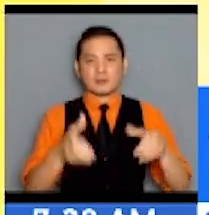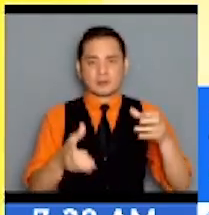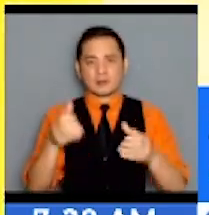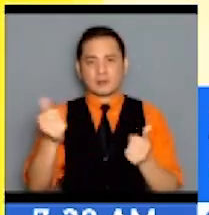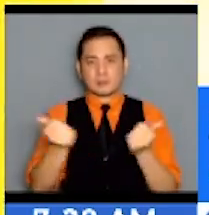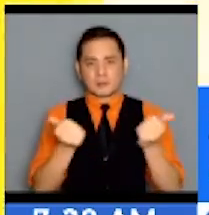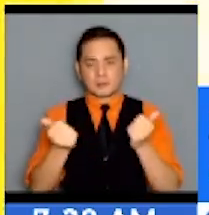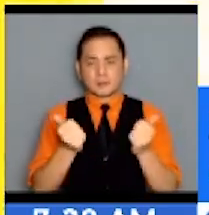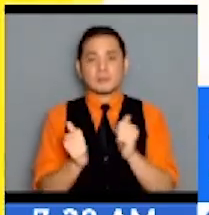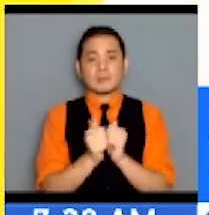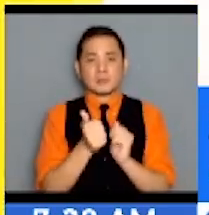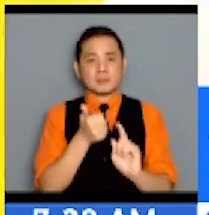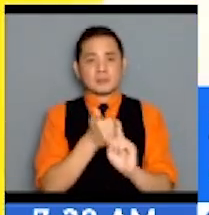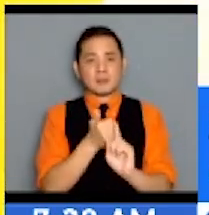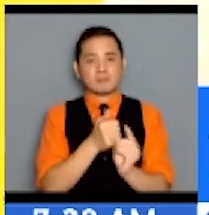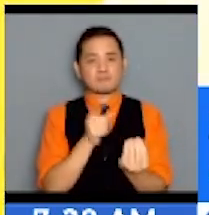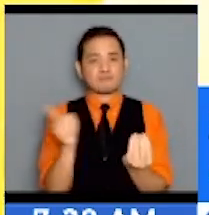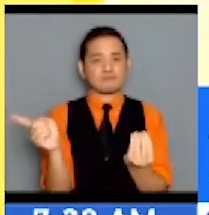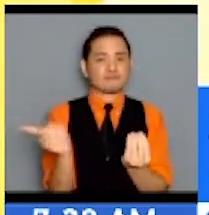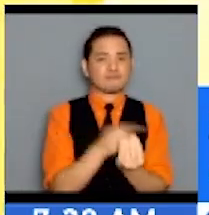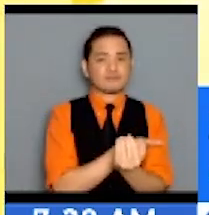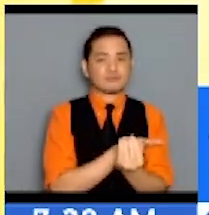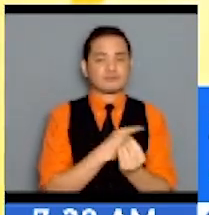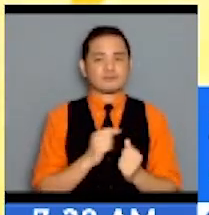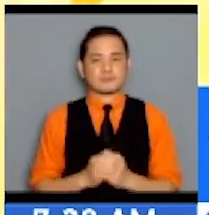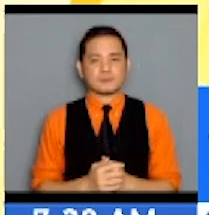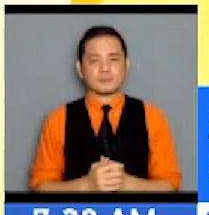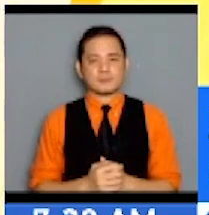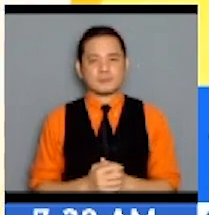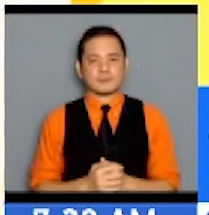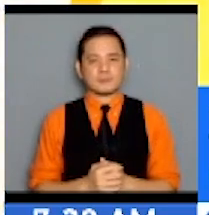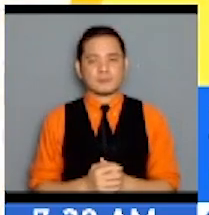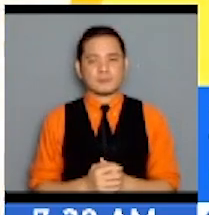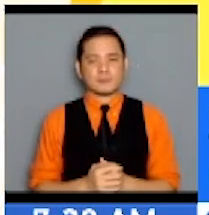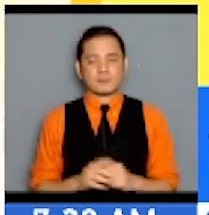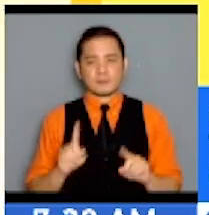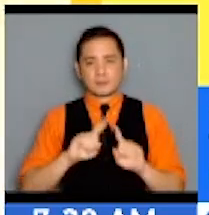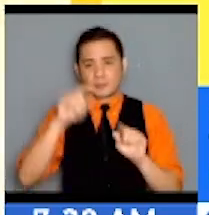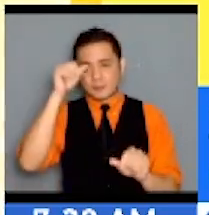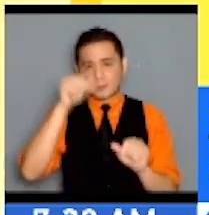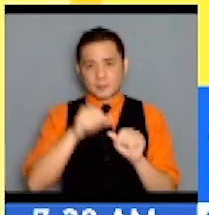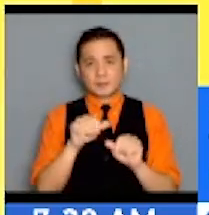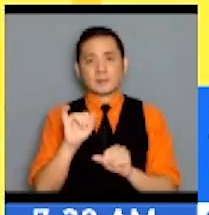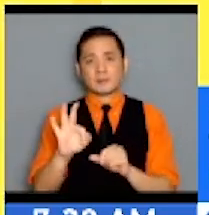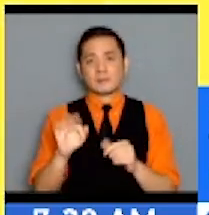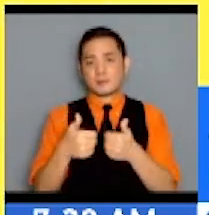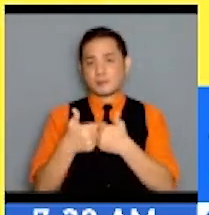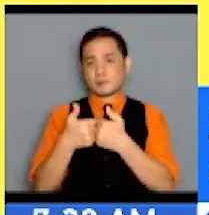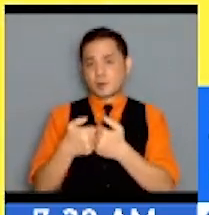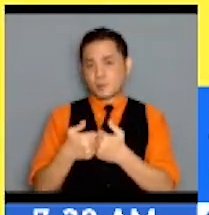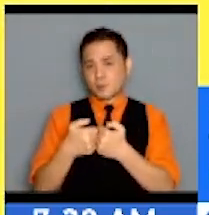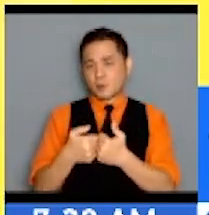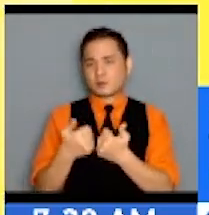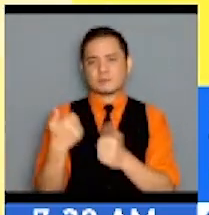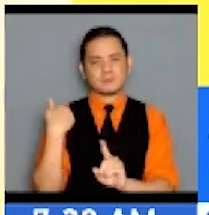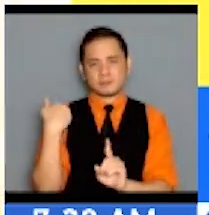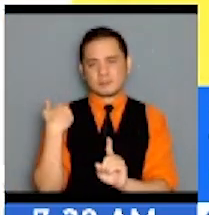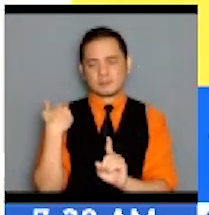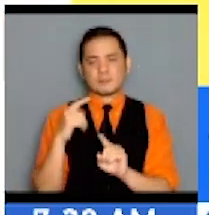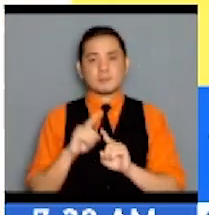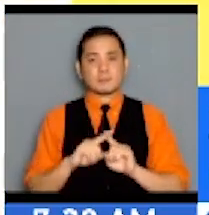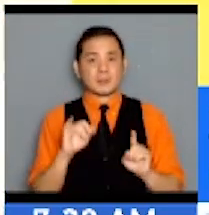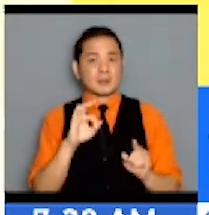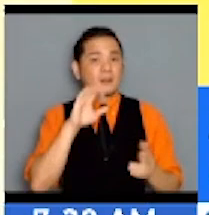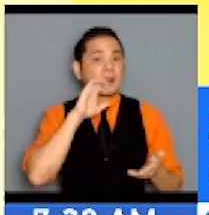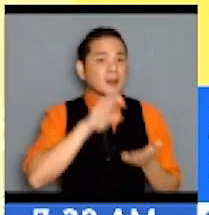sa termination from employment. Of course, di ba? Kung mag-boyfriend, girlfriend, baka hindi pa. Pero pag may asawa, yon